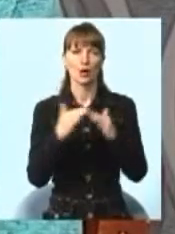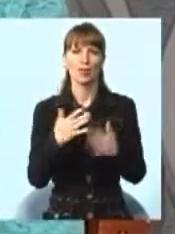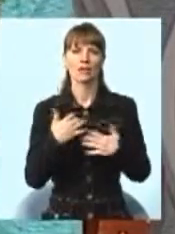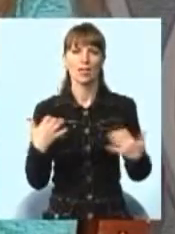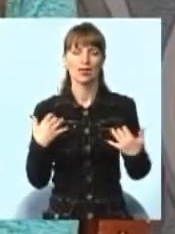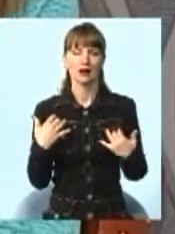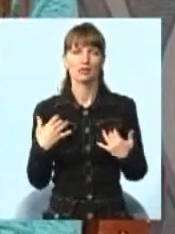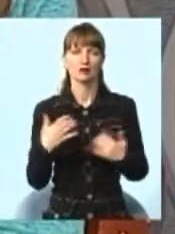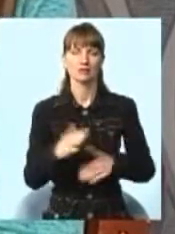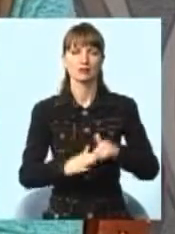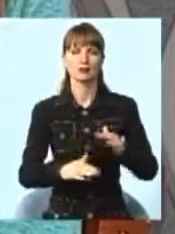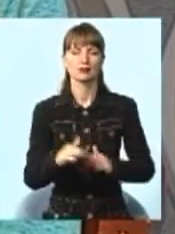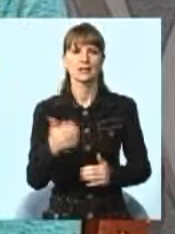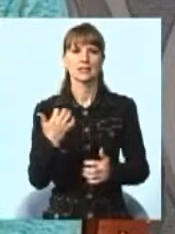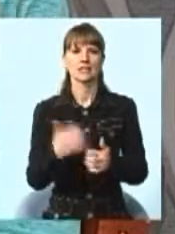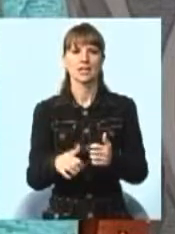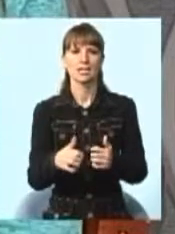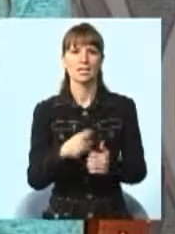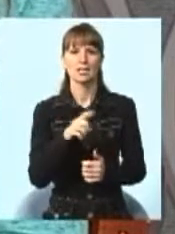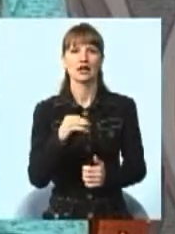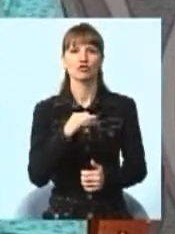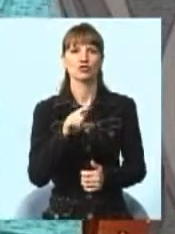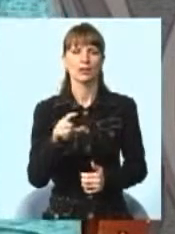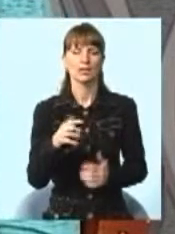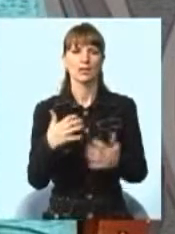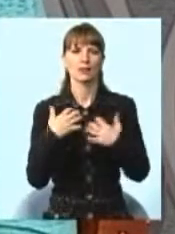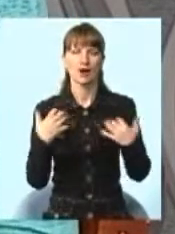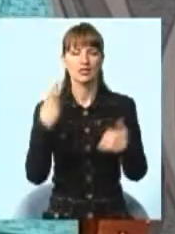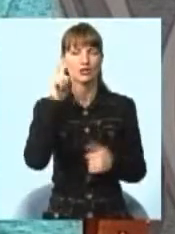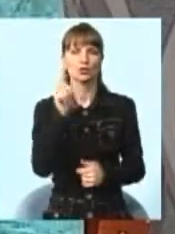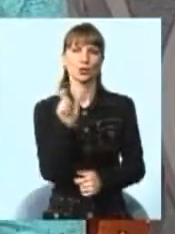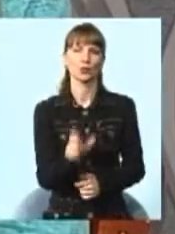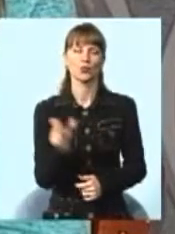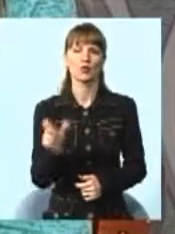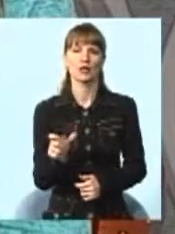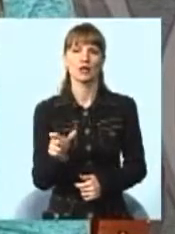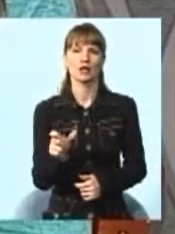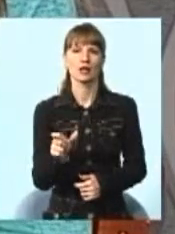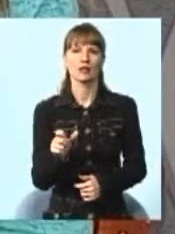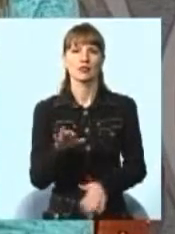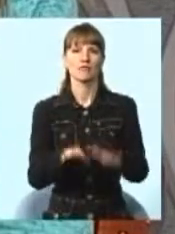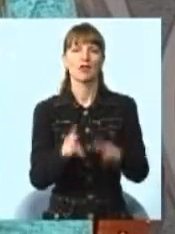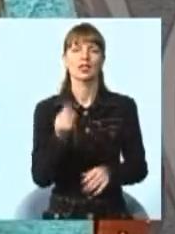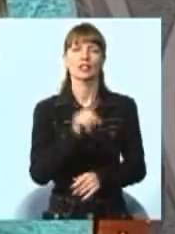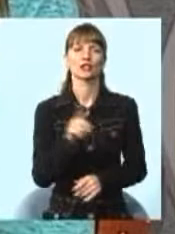тварин приручують навіть серед хижих тварин. Знаю, що навіть люди якось зважуються на те, що